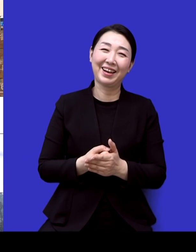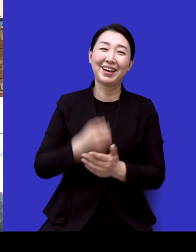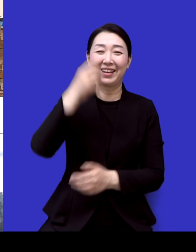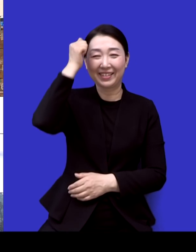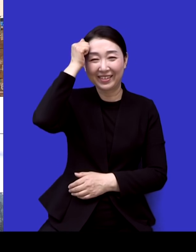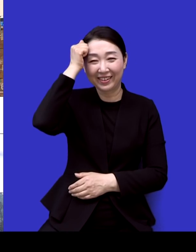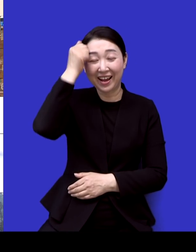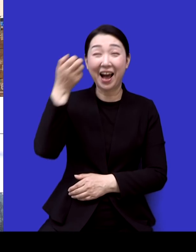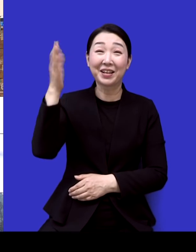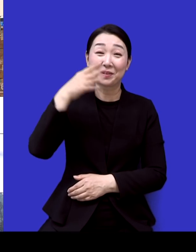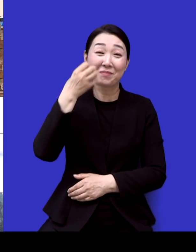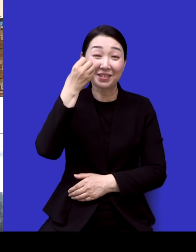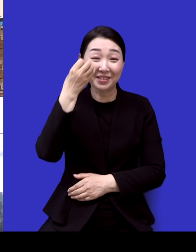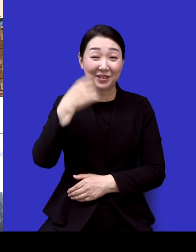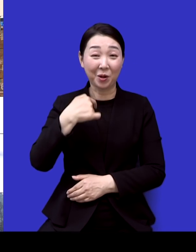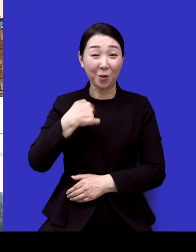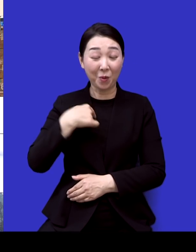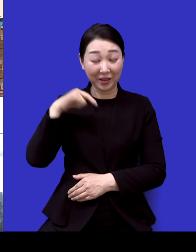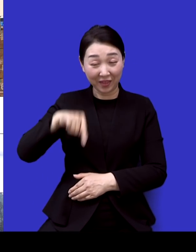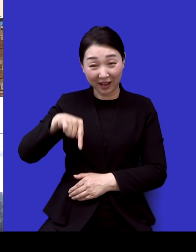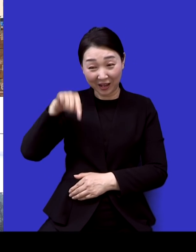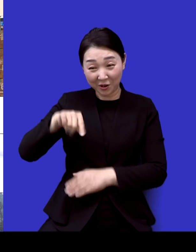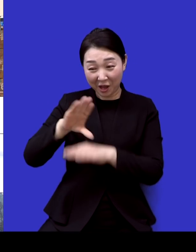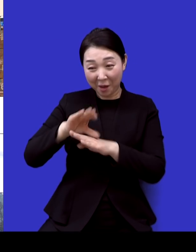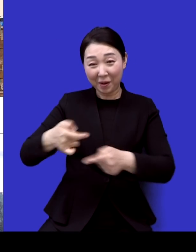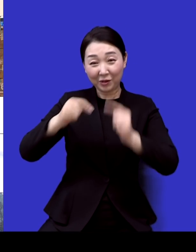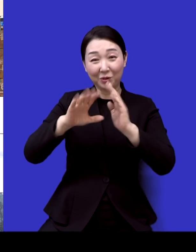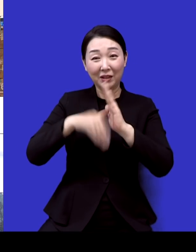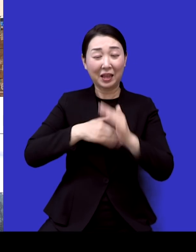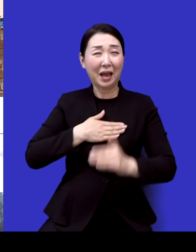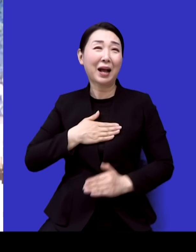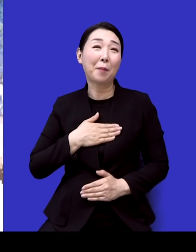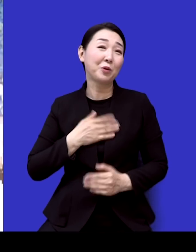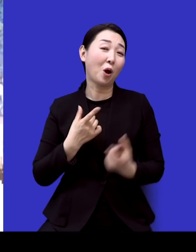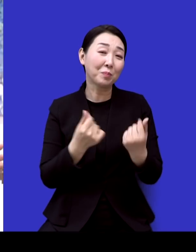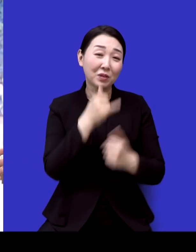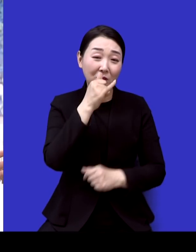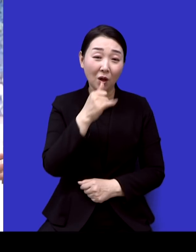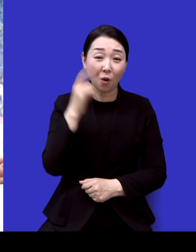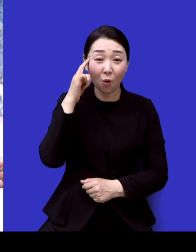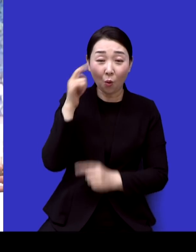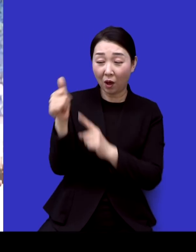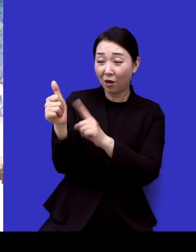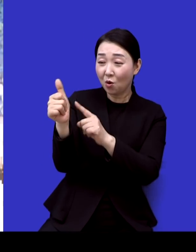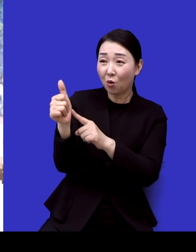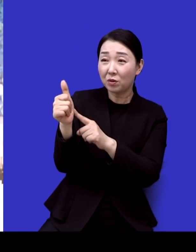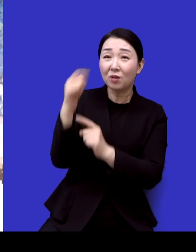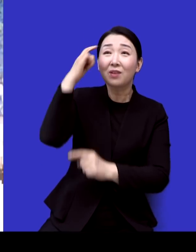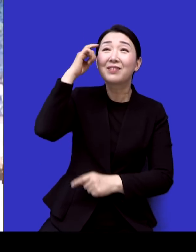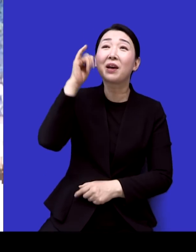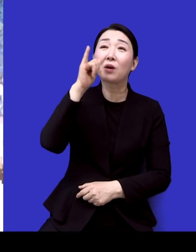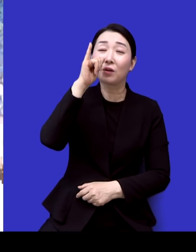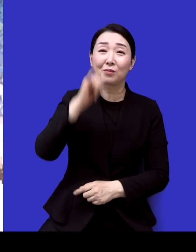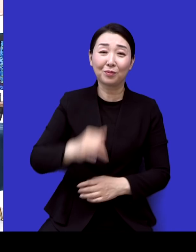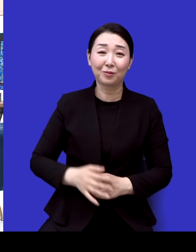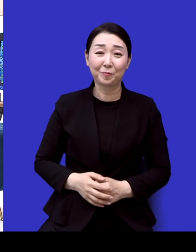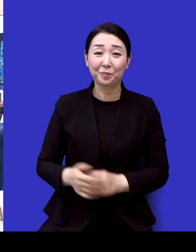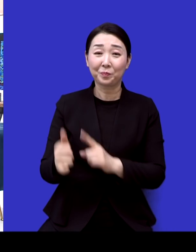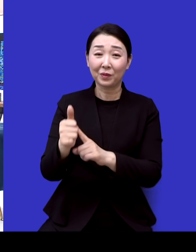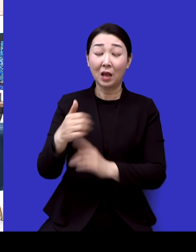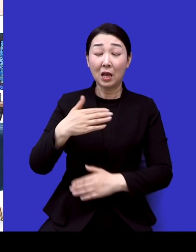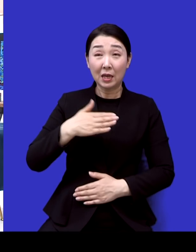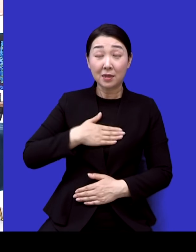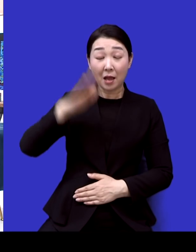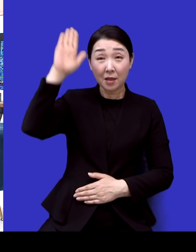진짜 신기하네요. 제가 여기 있으면서 그 비슷한 감정을 또 느낀 적이 있는데 영훈이 형도 약간 그런 생각이거든요. 영훈이 형도